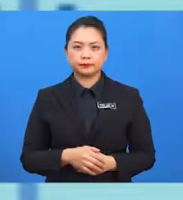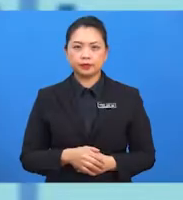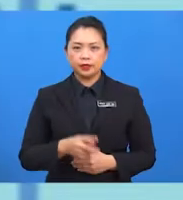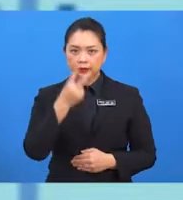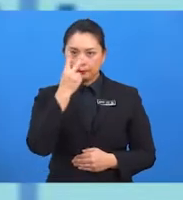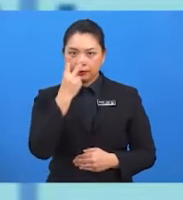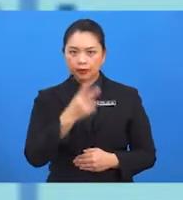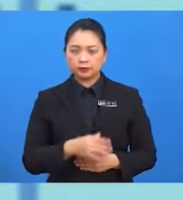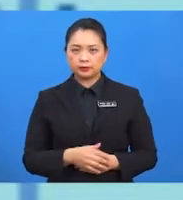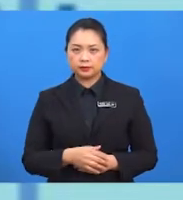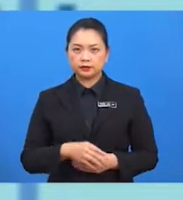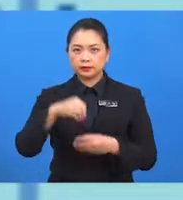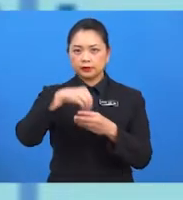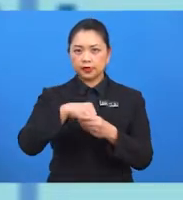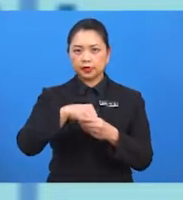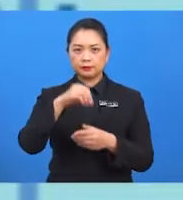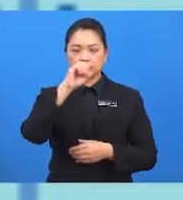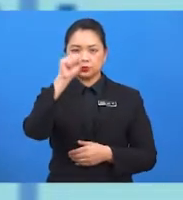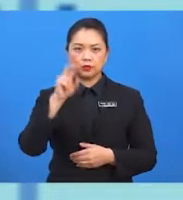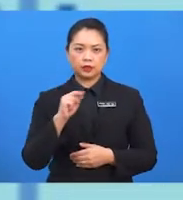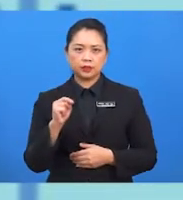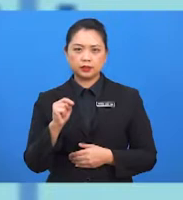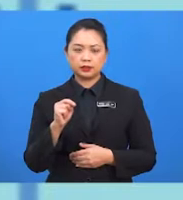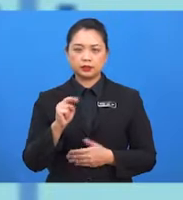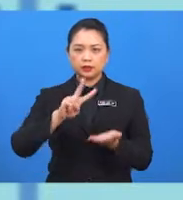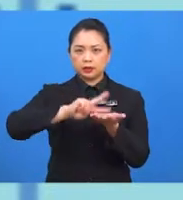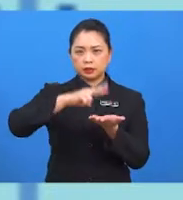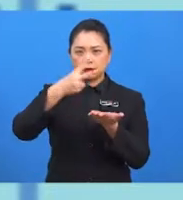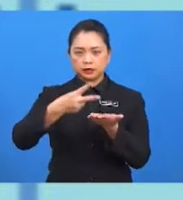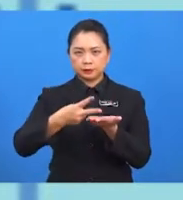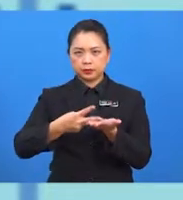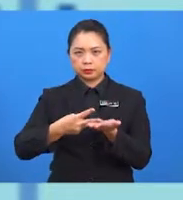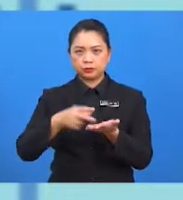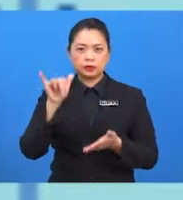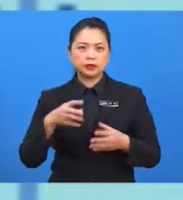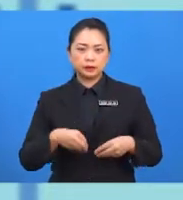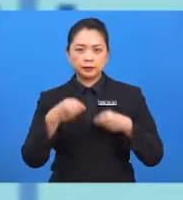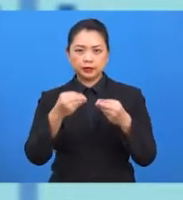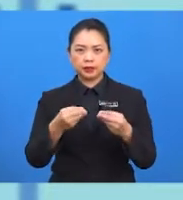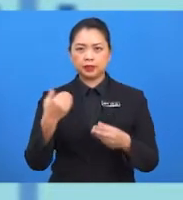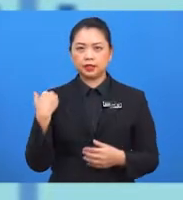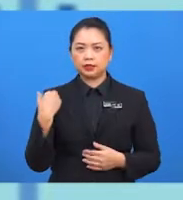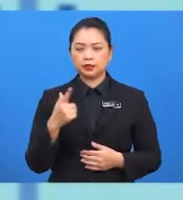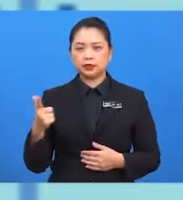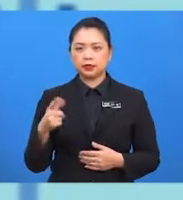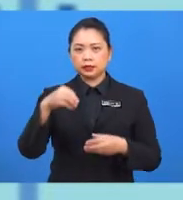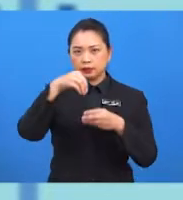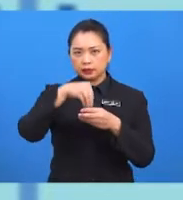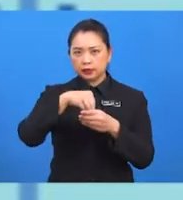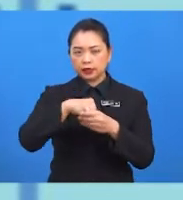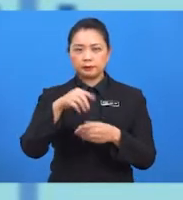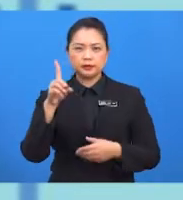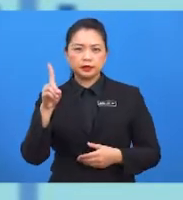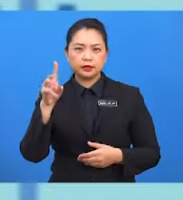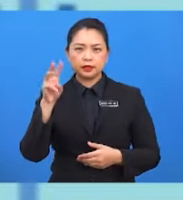b2no fatal dalam soalan isipadu isi fosfor yang diberikan adalah dalam